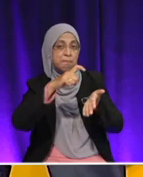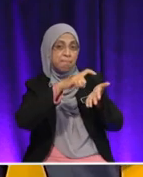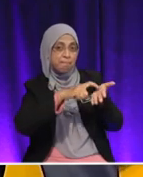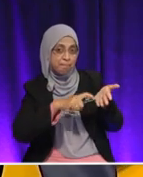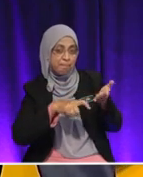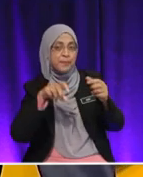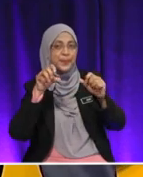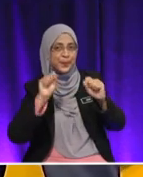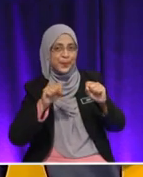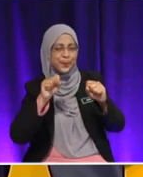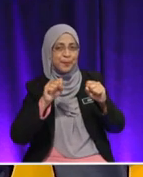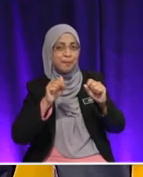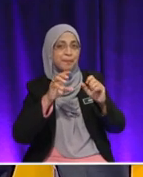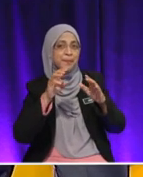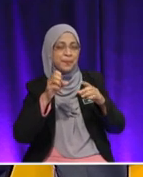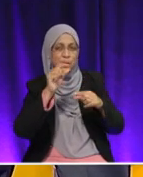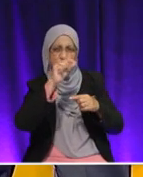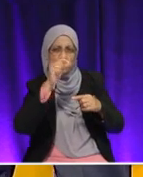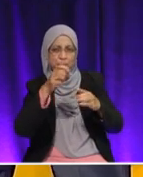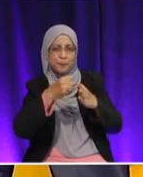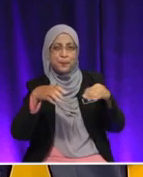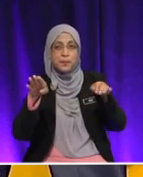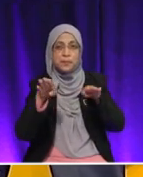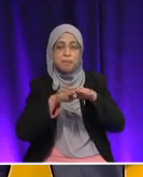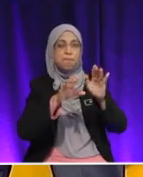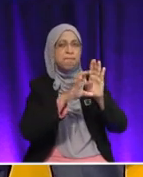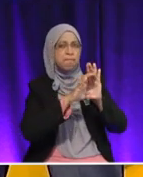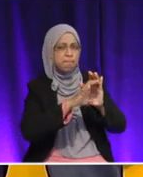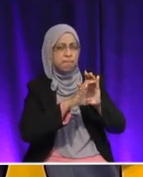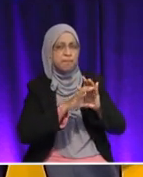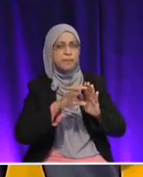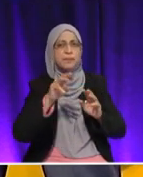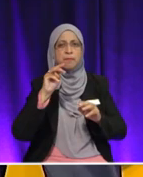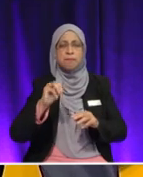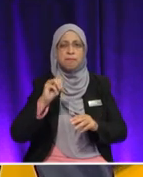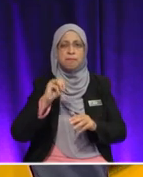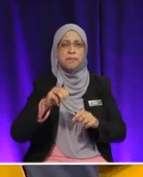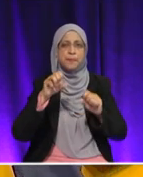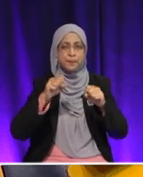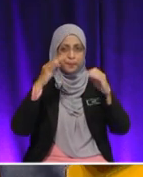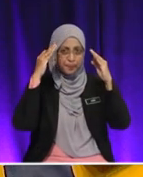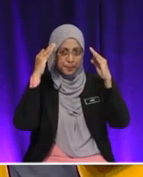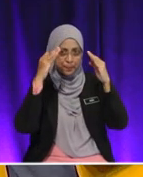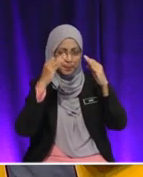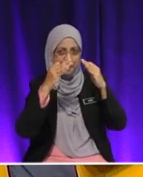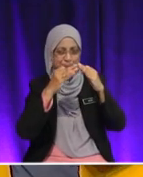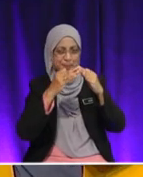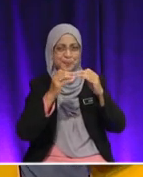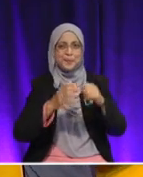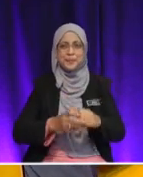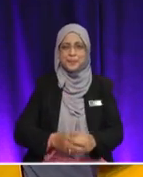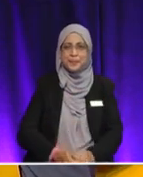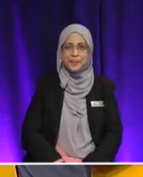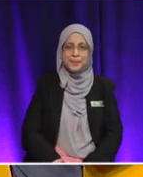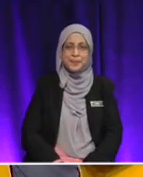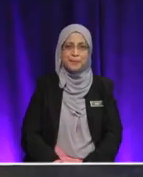perkara so di sini belajar murid-murid perlu fokuskan kepada setiap isu yang nampak di bawah perkara-perkara tersebut